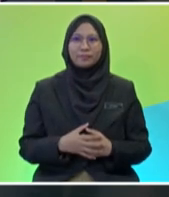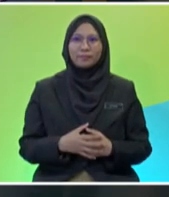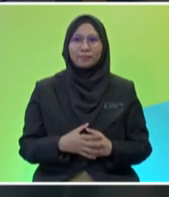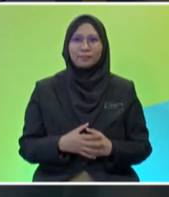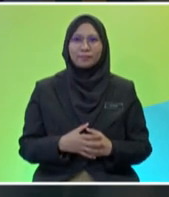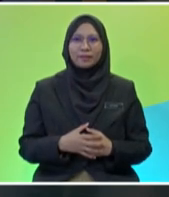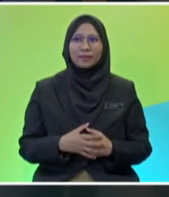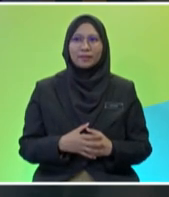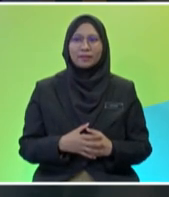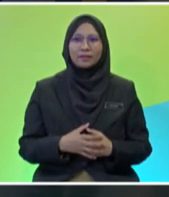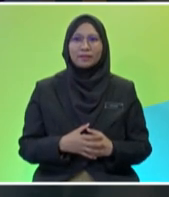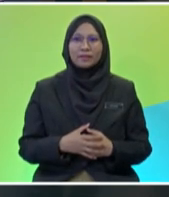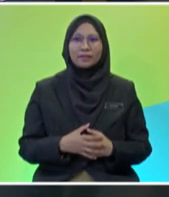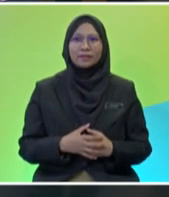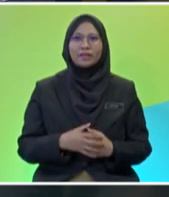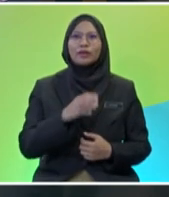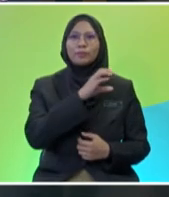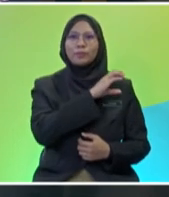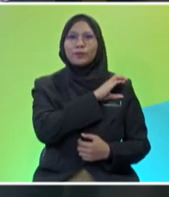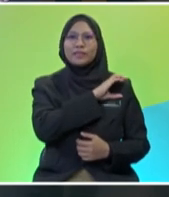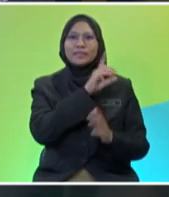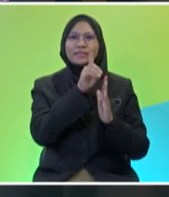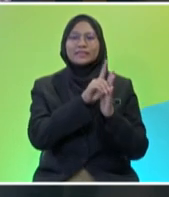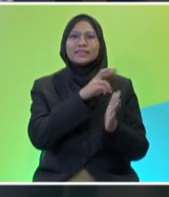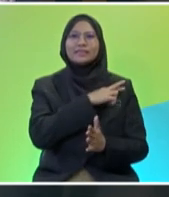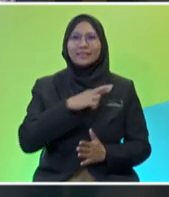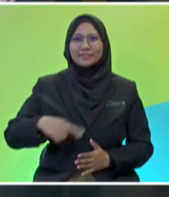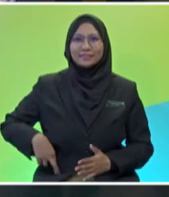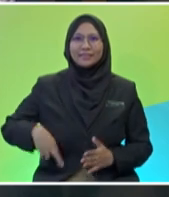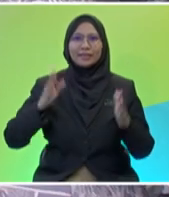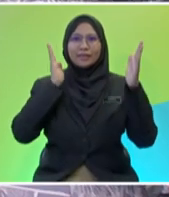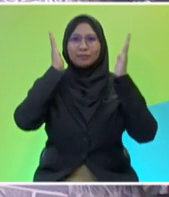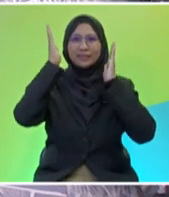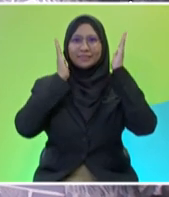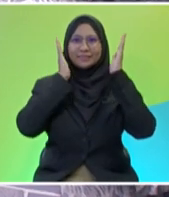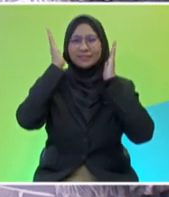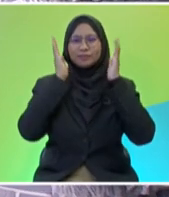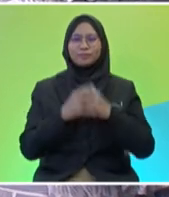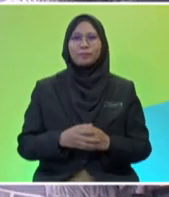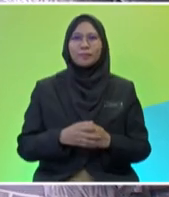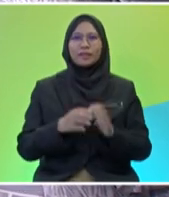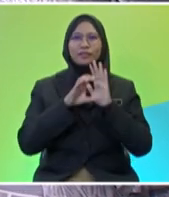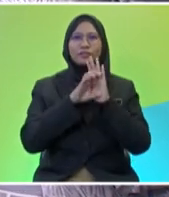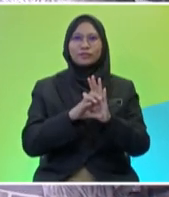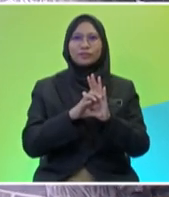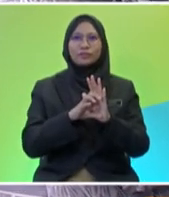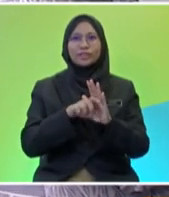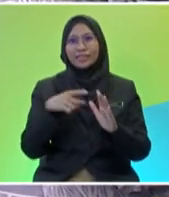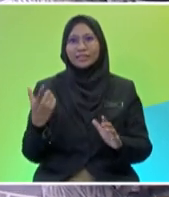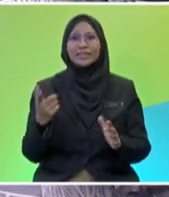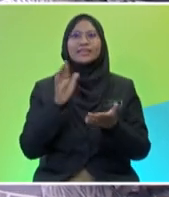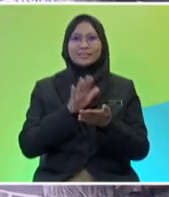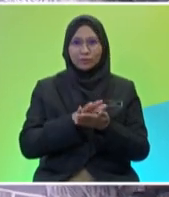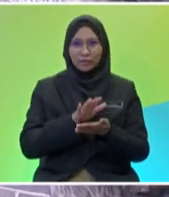awalnya adalah polis di Raja contoh yang kedua contoh yang ketiga sekolah